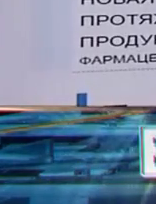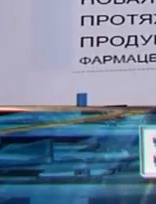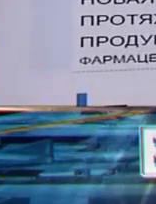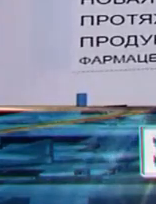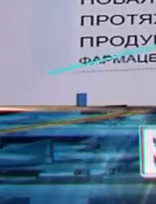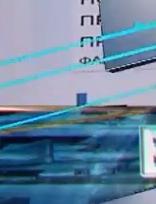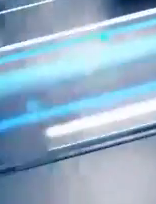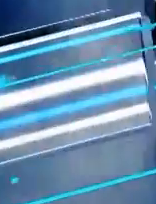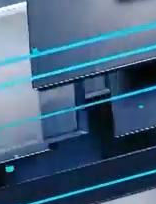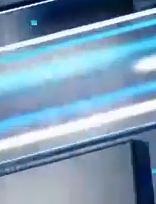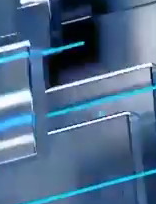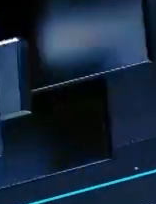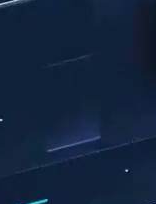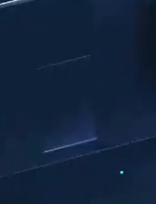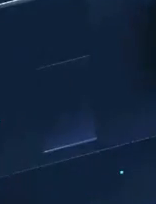тапсырды.